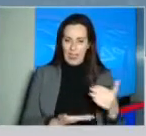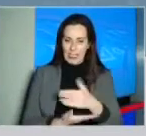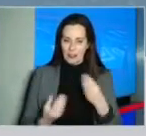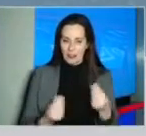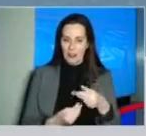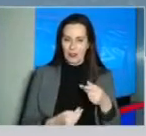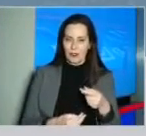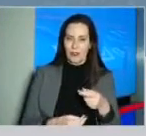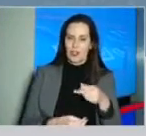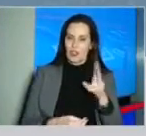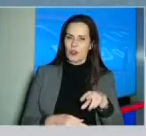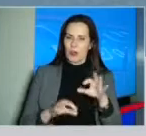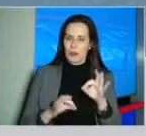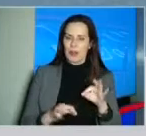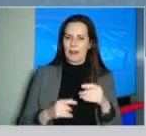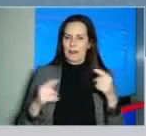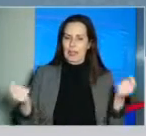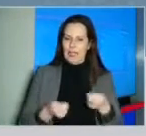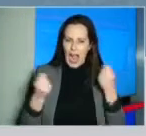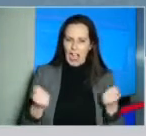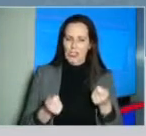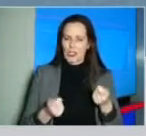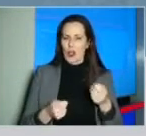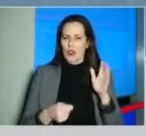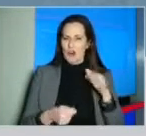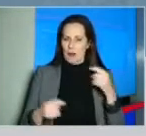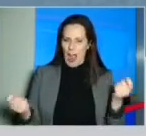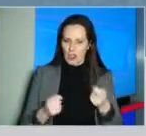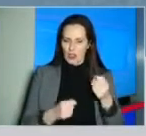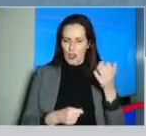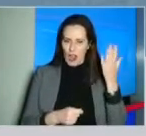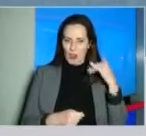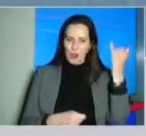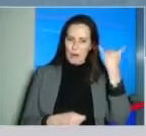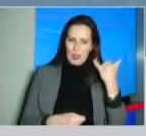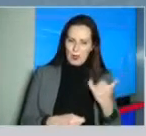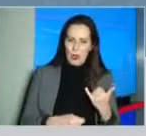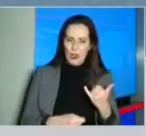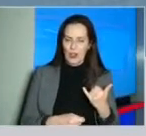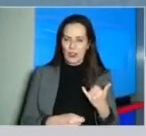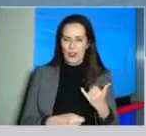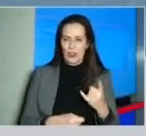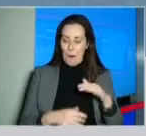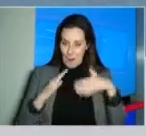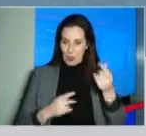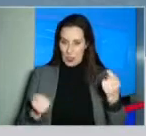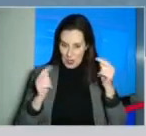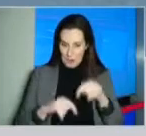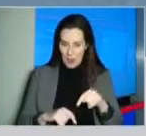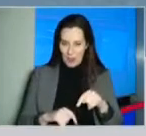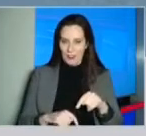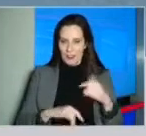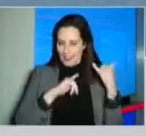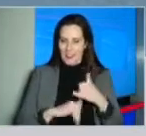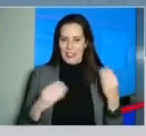כן, יש כל מיני באמת כרזות וכל מיני בדקים, וכמובן שהכרזות הזו יהיו הרבה יותר מצוירות, הרבה יותר ערכים. טוב, כשאתה בא לפה בפעם הבאה ואתה מגיע